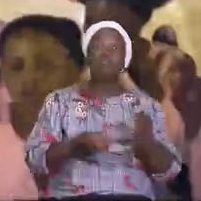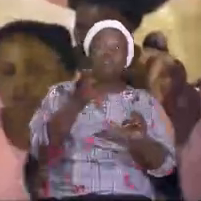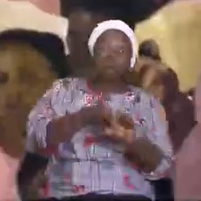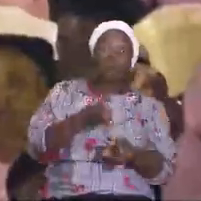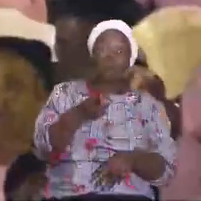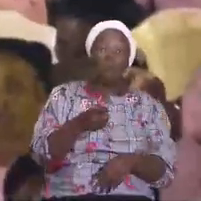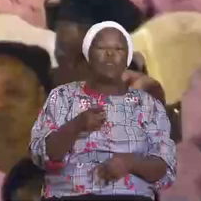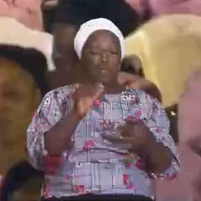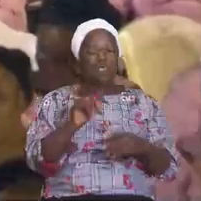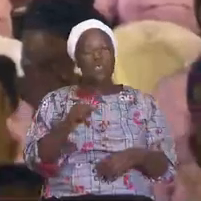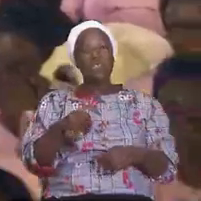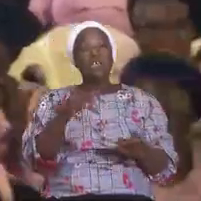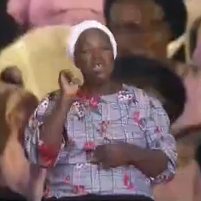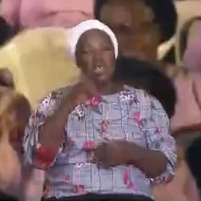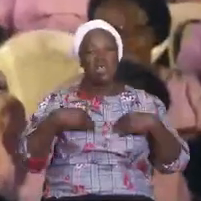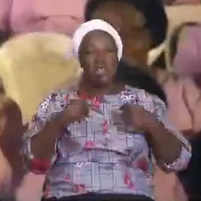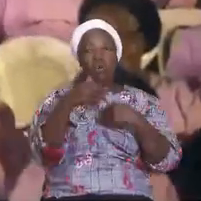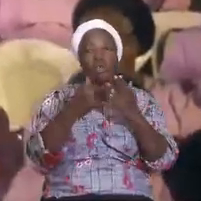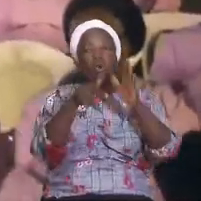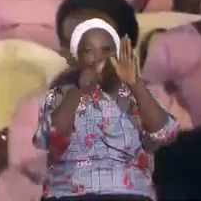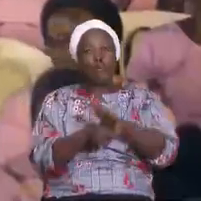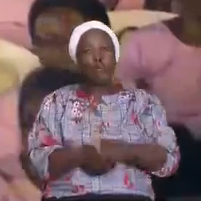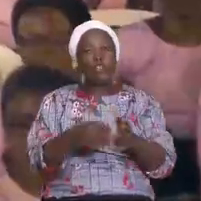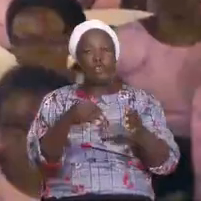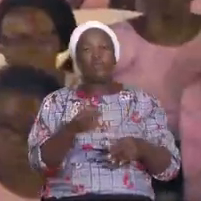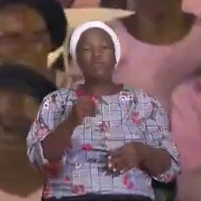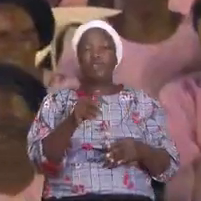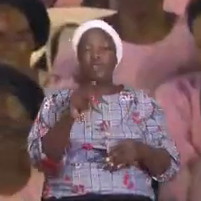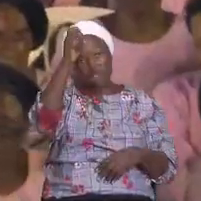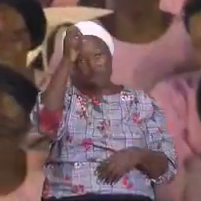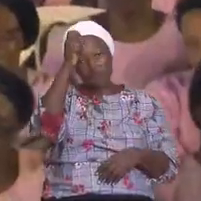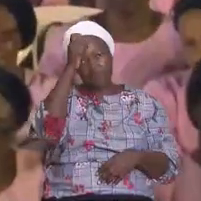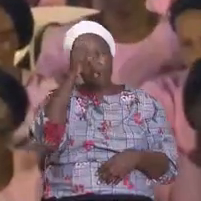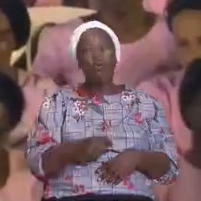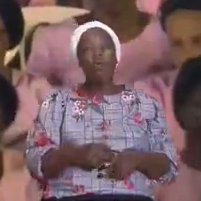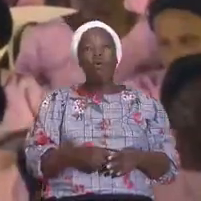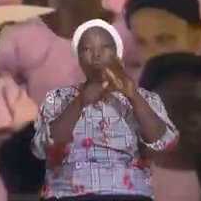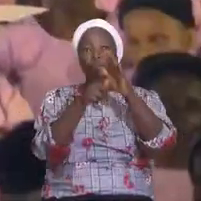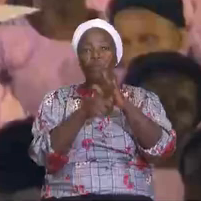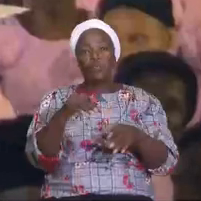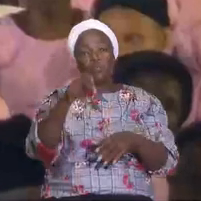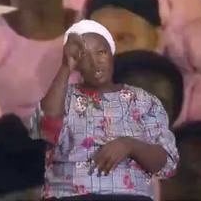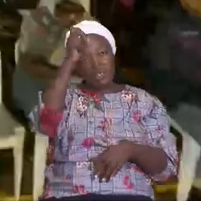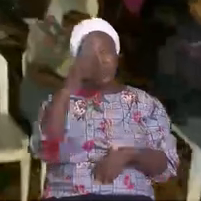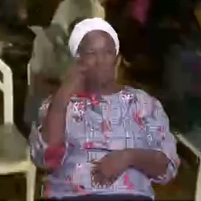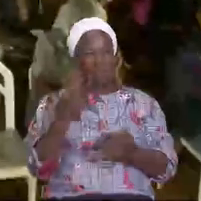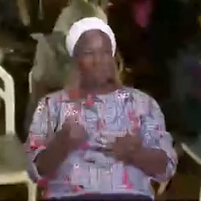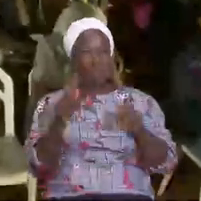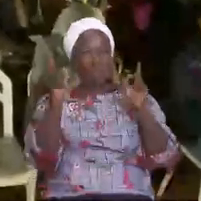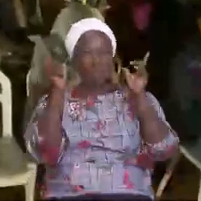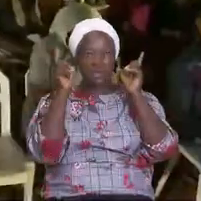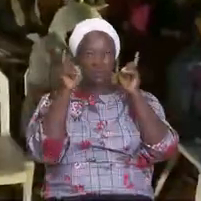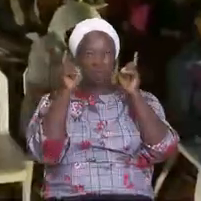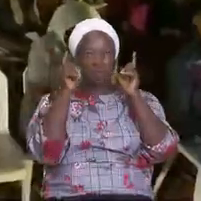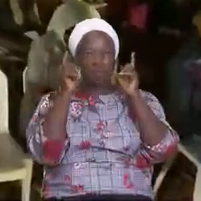Est-ce que tu es dedans? Oui, tu es dedans. Guérissant tous ceux qui étaient sous l'empire du diable. Car sous l'empire du